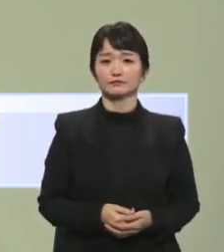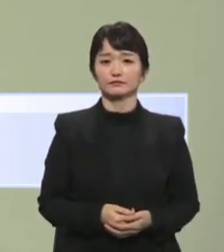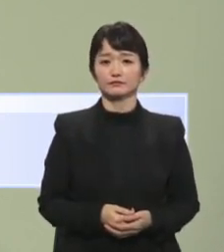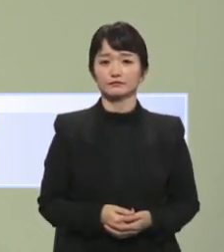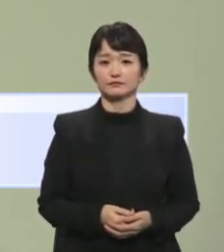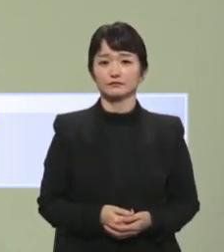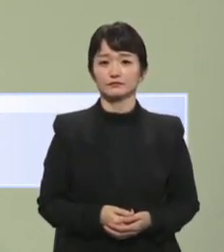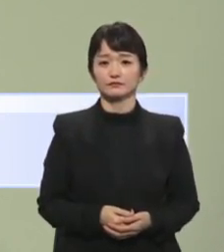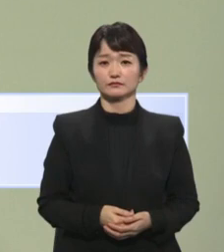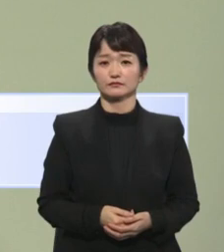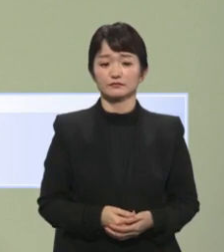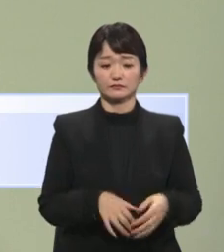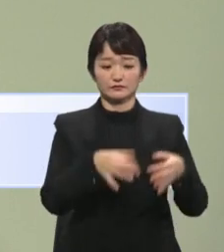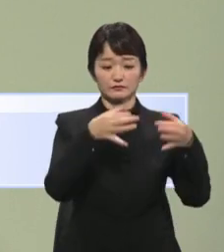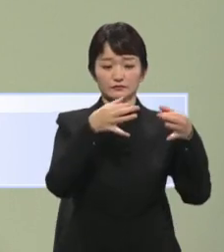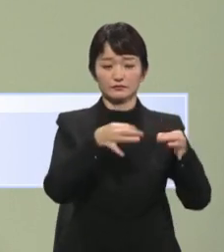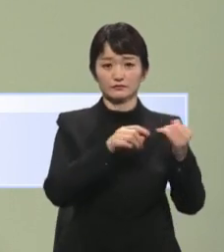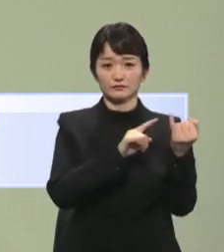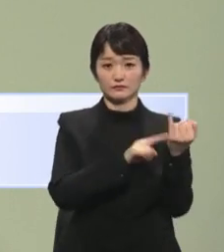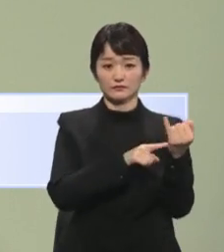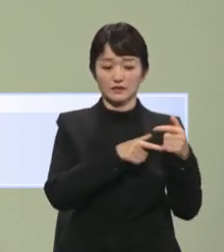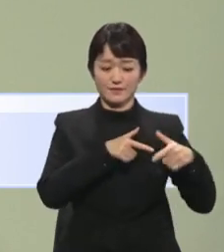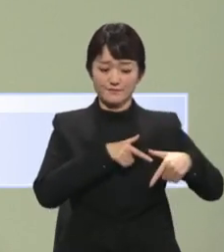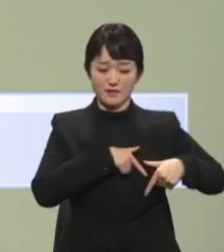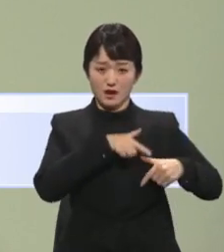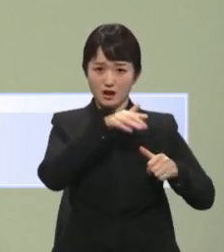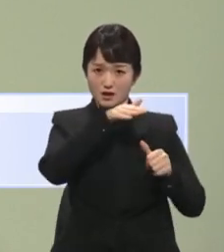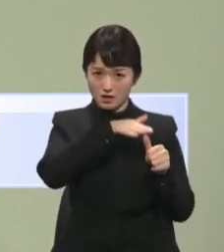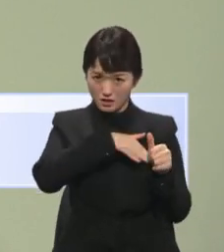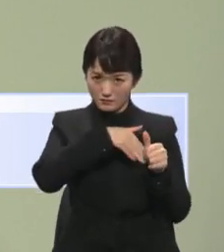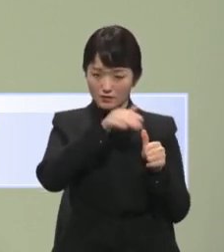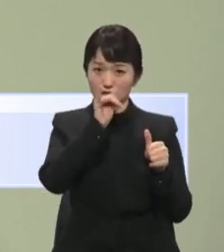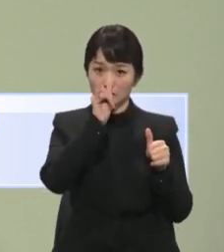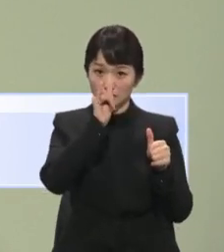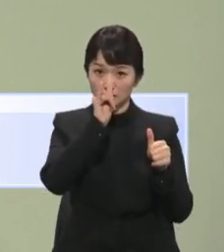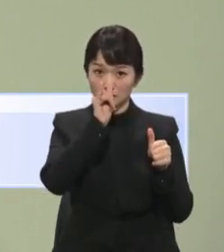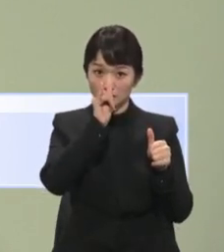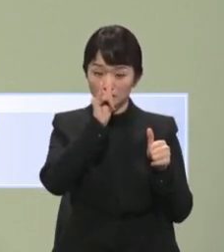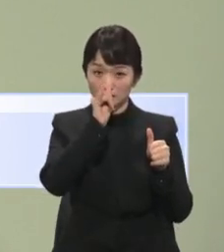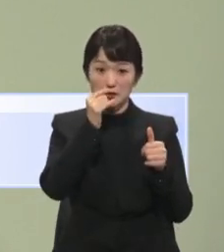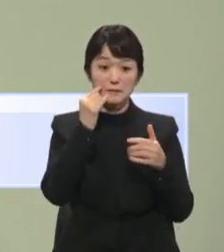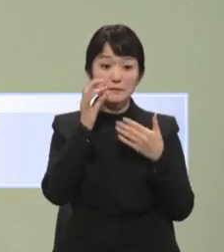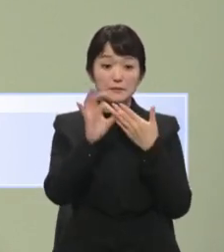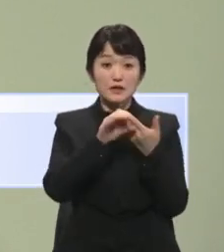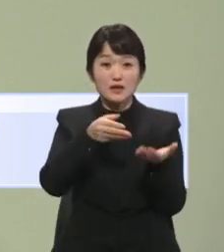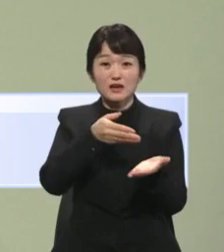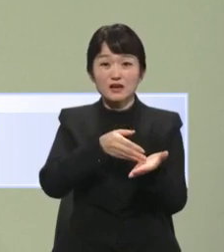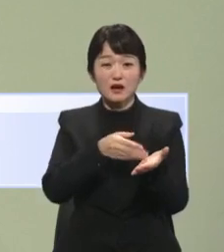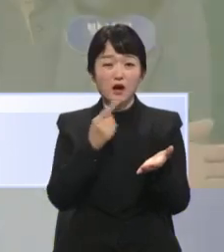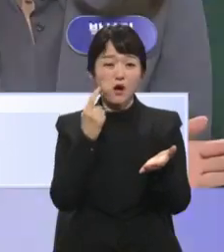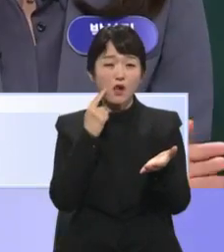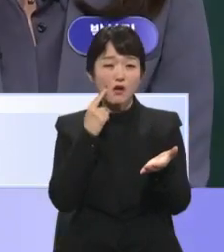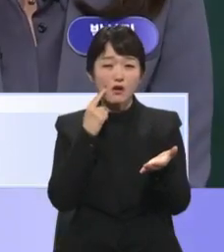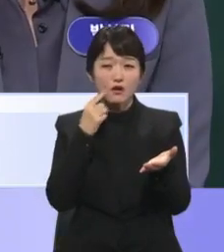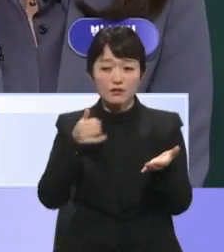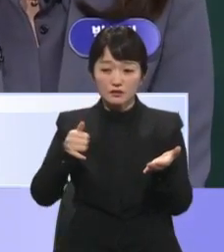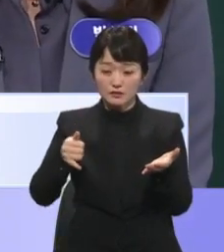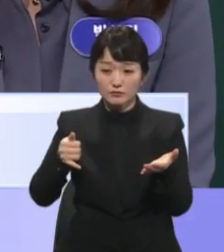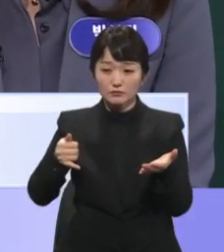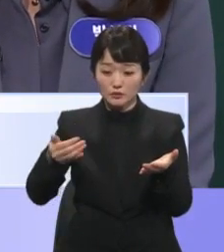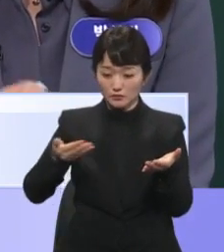심각하게 어떻게 보 김건희 여사의 명예를 훼손할 수도 있는 거잖아요 만약에이 보도가 다 가짜고 뭐도 받지 않고 다 돌려줬다고